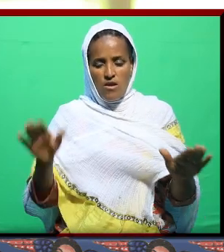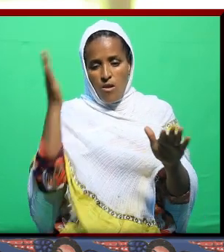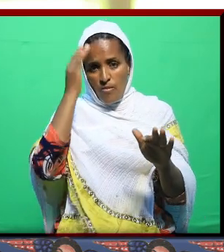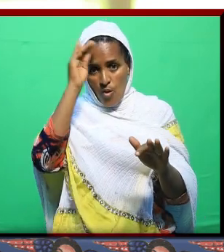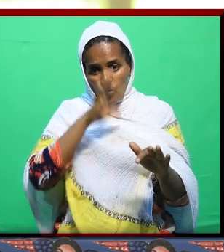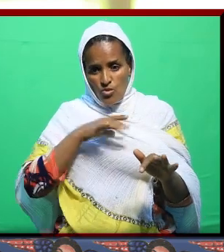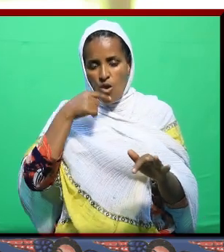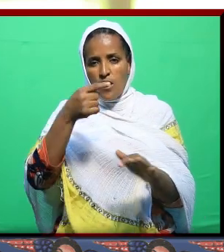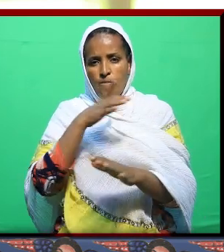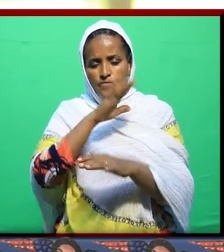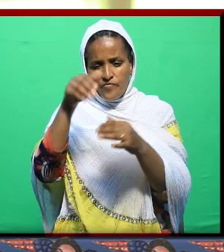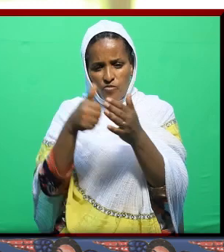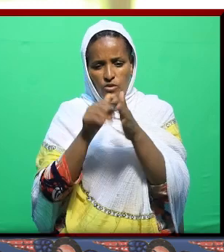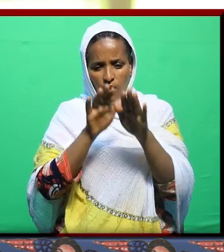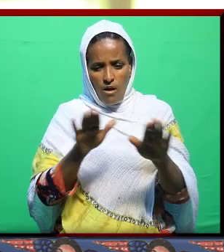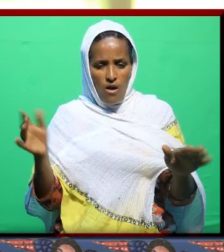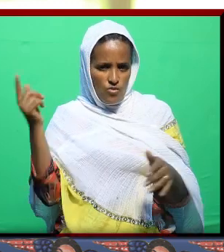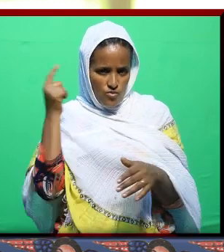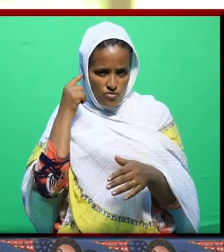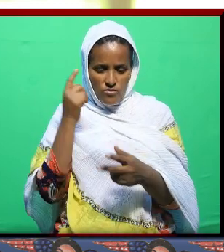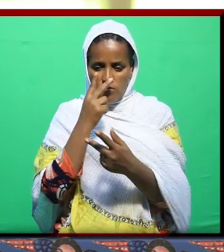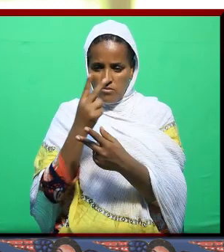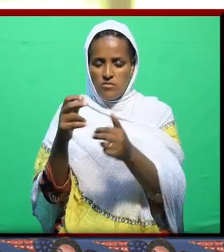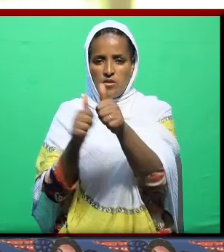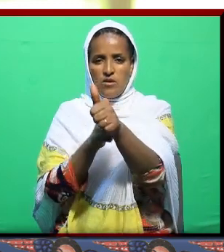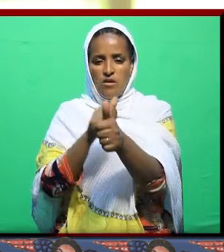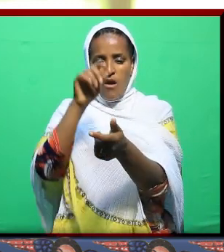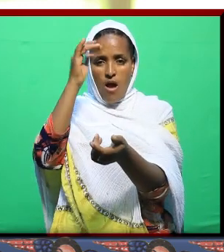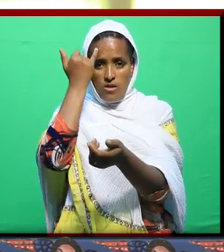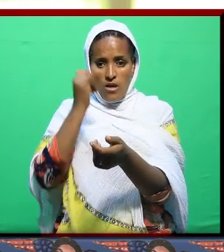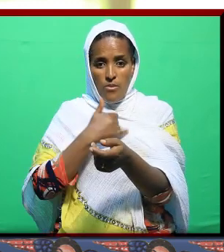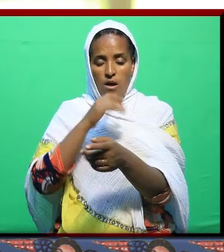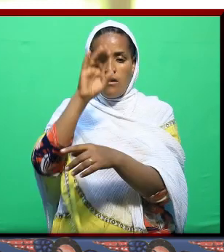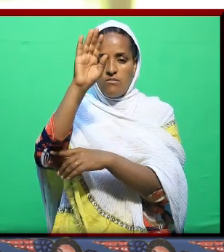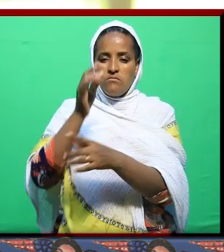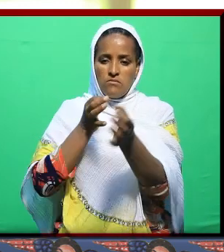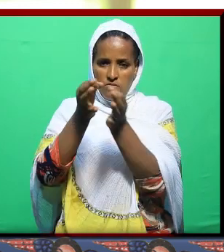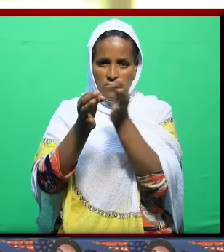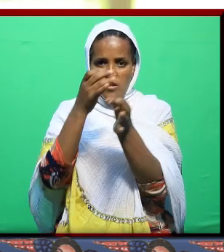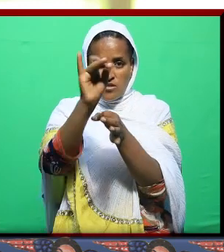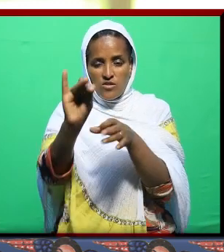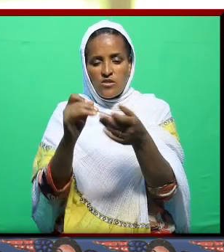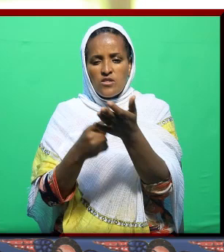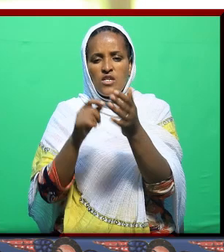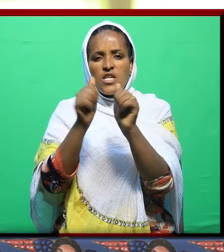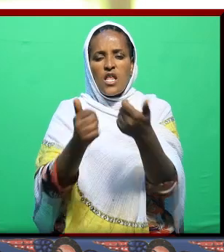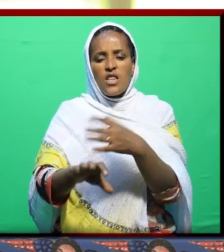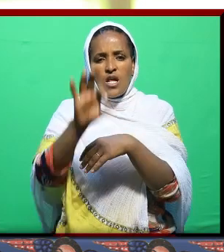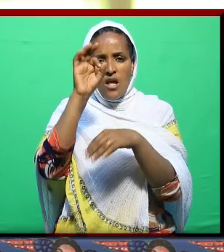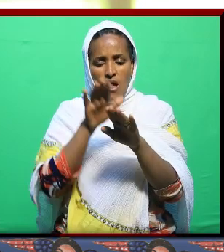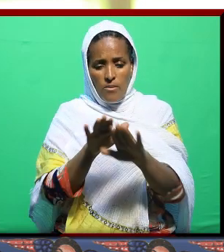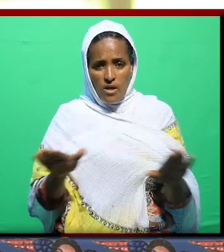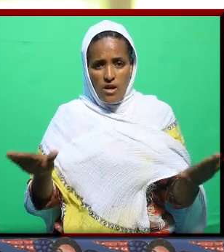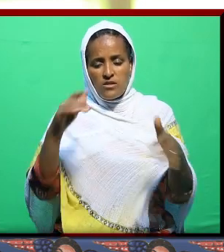ሰው አይናገርም በአርሙ ሁሉን ይከታተላል። የሆነ ቦታ ላይስ መግባት ሲገባው ብቻ ገብቶ ይናገራልና ጽማዊ እንዴት